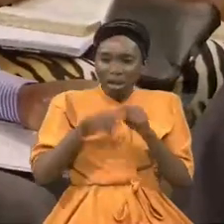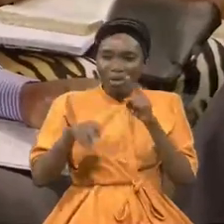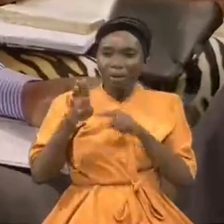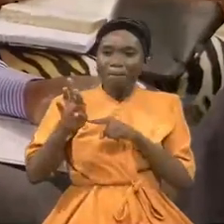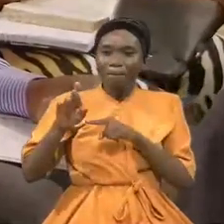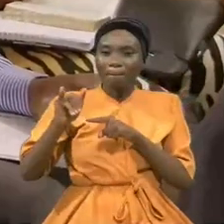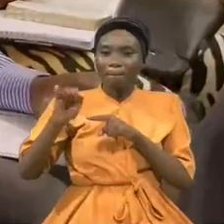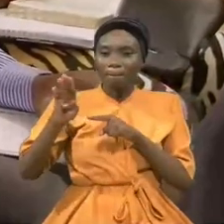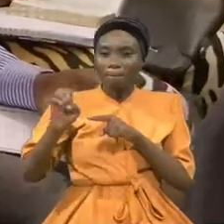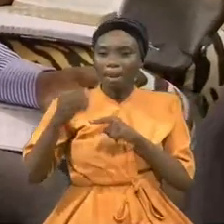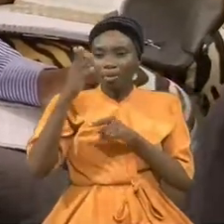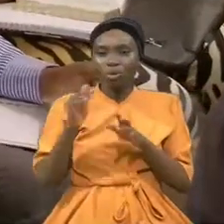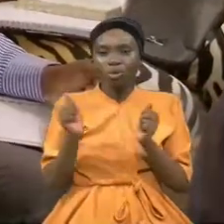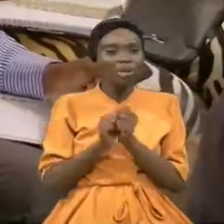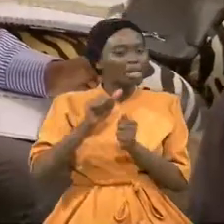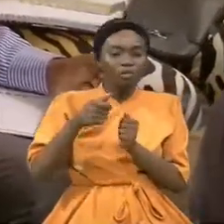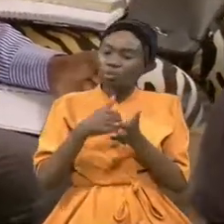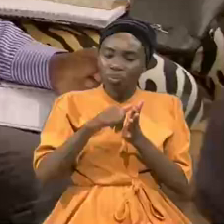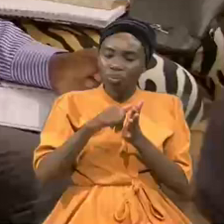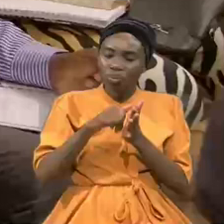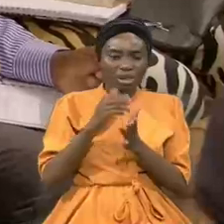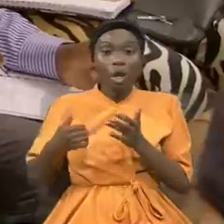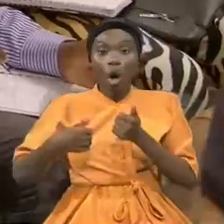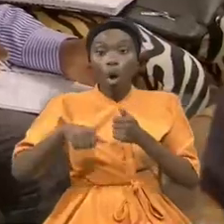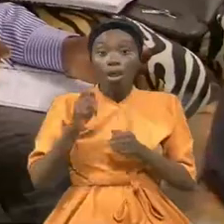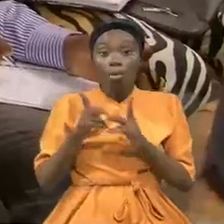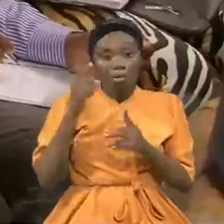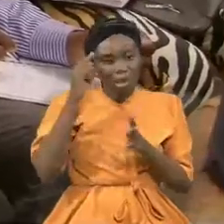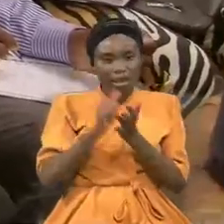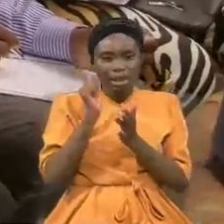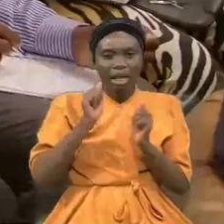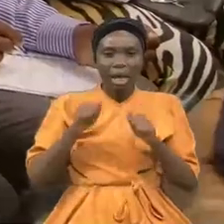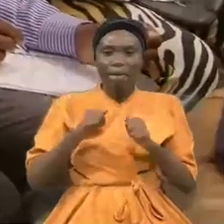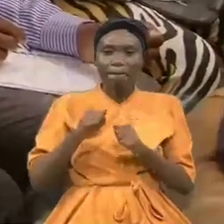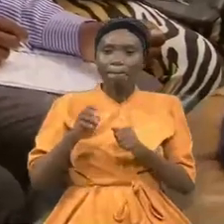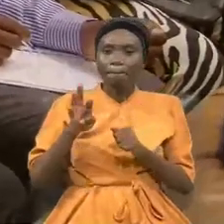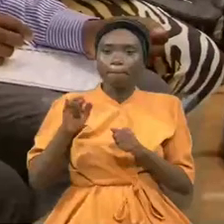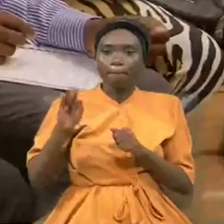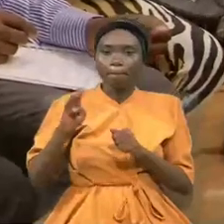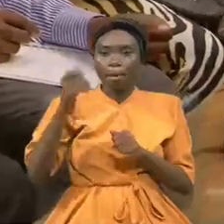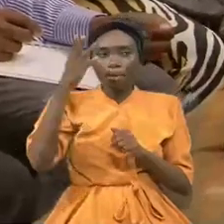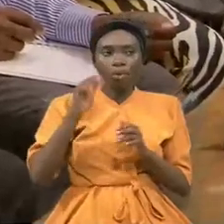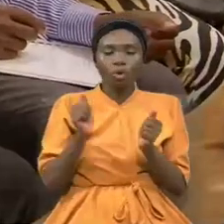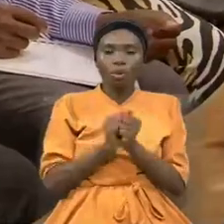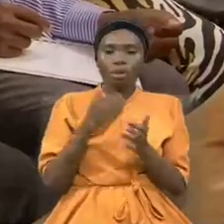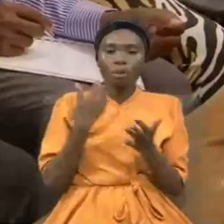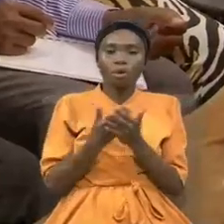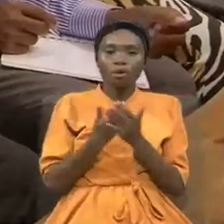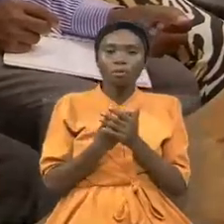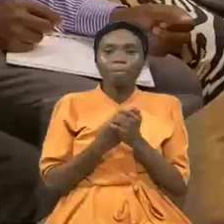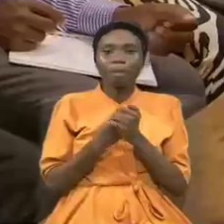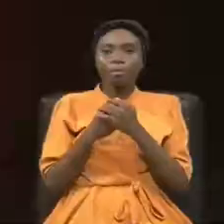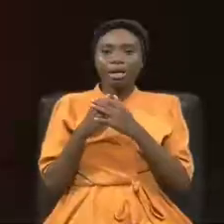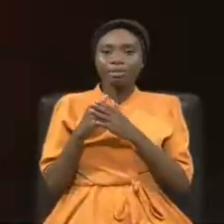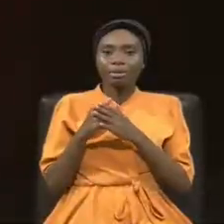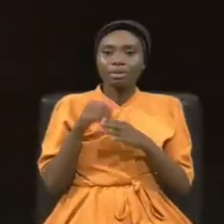Dieu par ces choses. D'aucuns croient qu'ils peuvent corrompre Dieu avec l'argent. Ils amènent leur